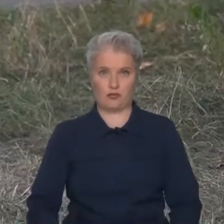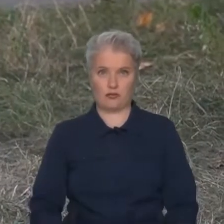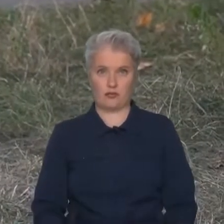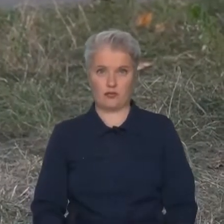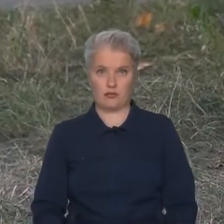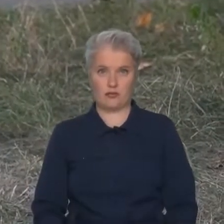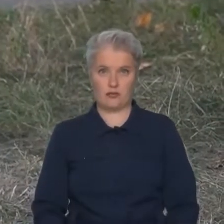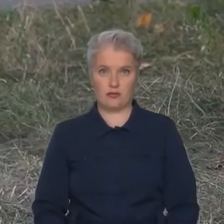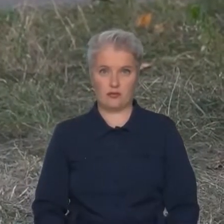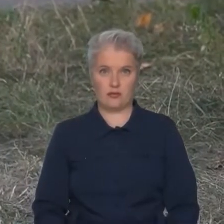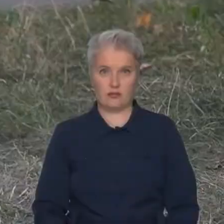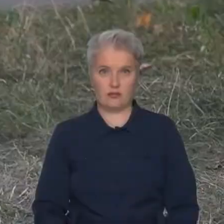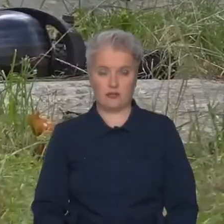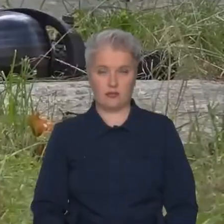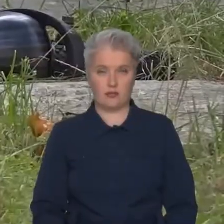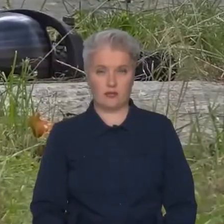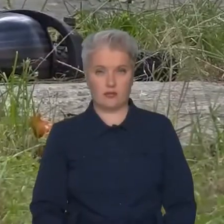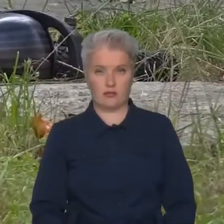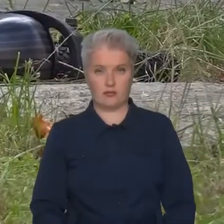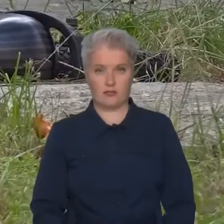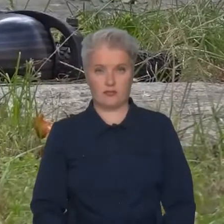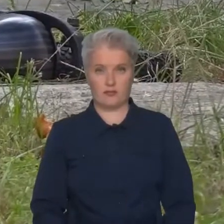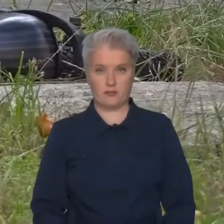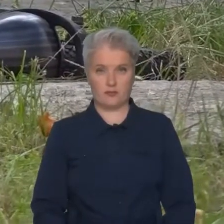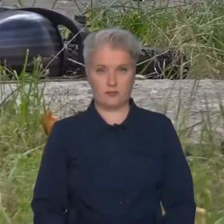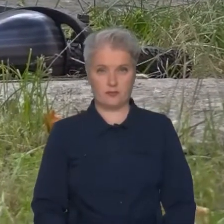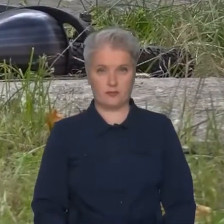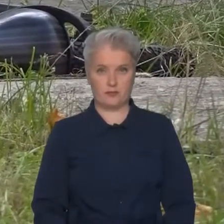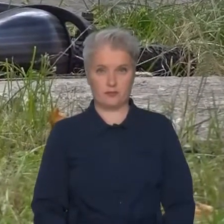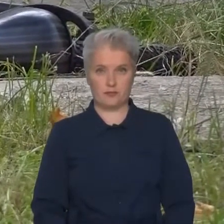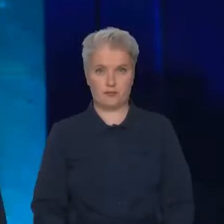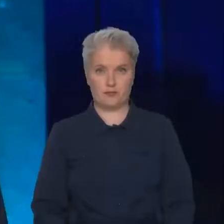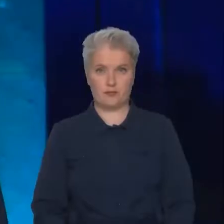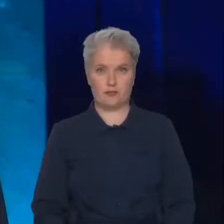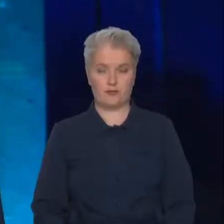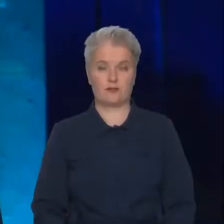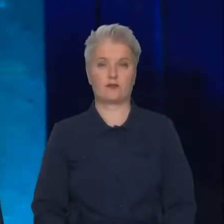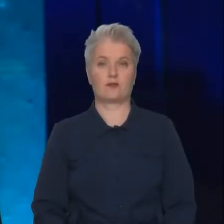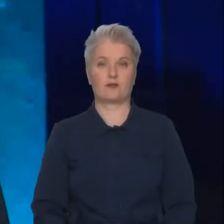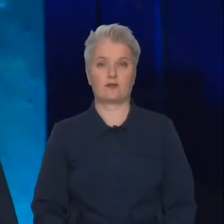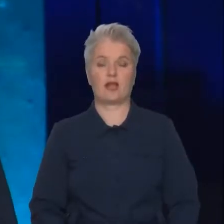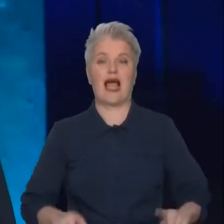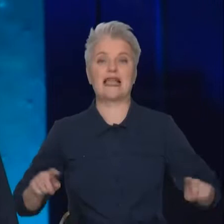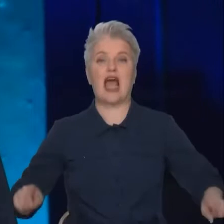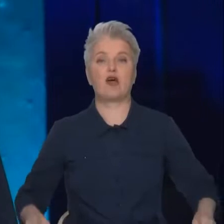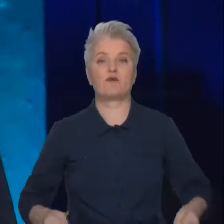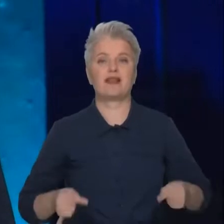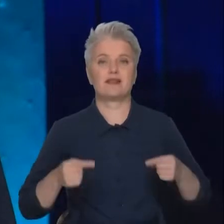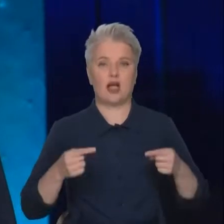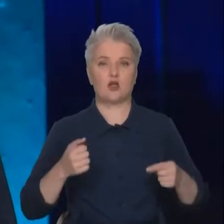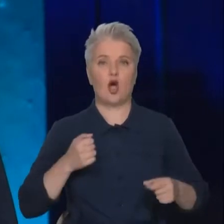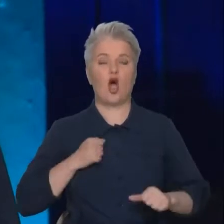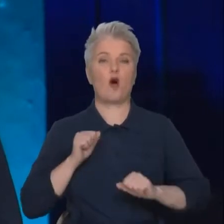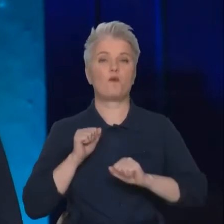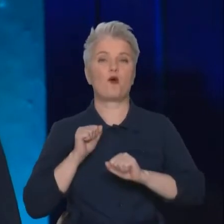Клименко, Роман Закревський, Микола Іванчик. Новини на Суспільному. На реабілітацію оборонців Маріуполя